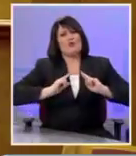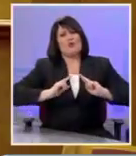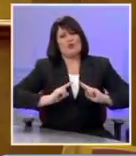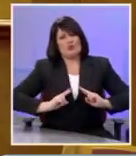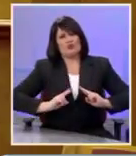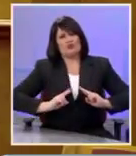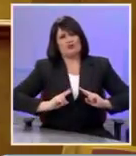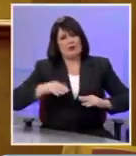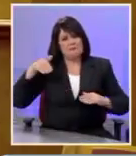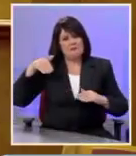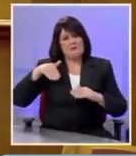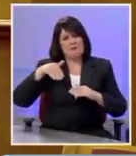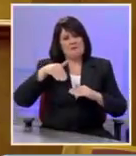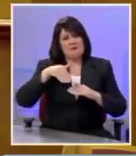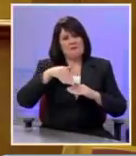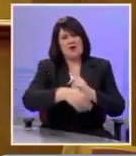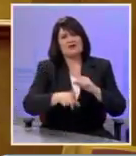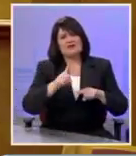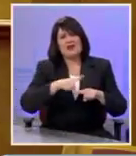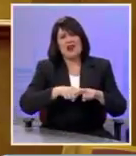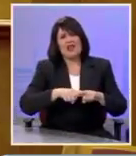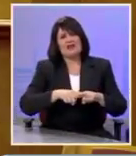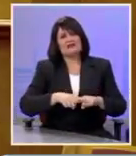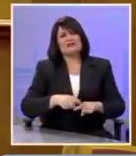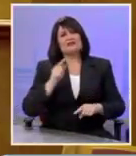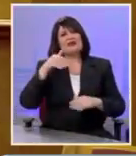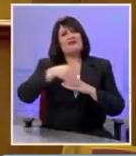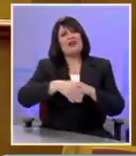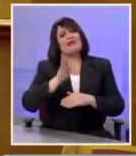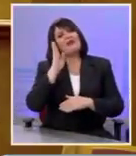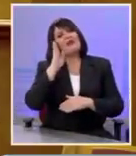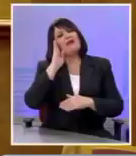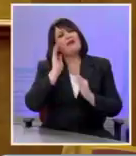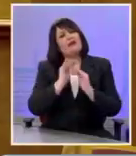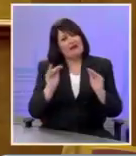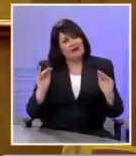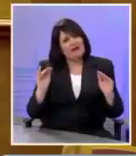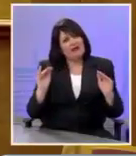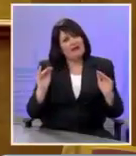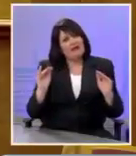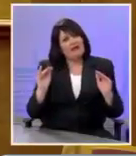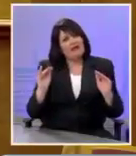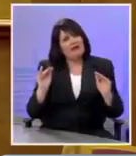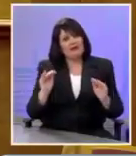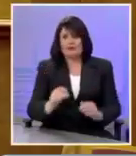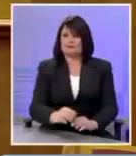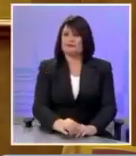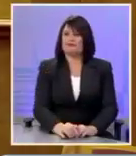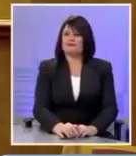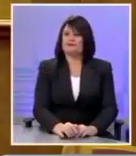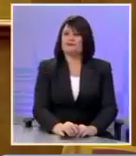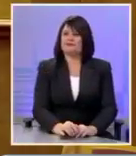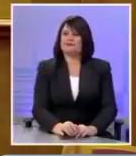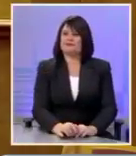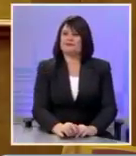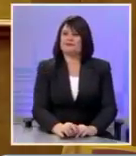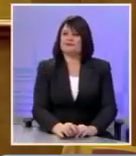με το κατήφορο της χώρας? Κοιμάστε ήσυχος τα βράδια, κύριε Τσίπρα? Τι έχετε να